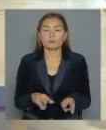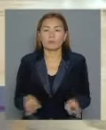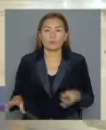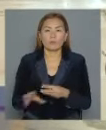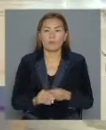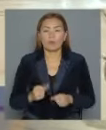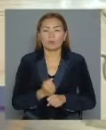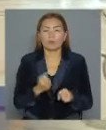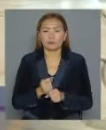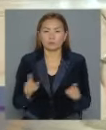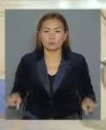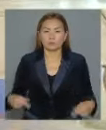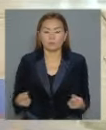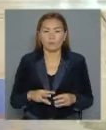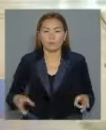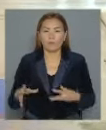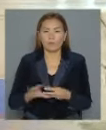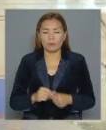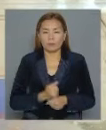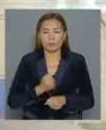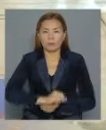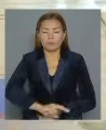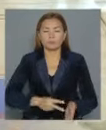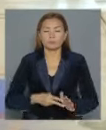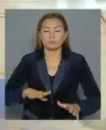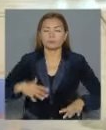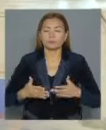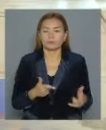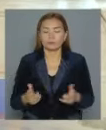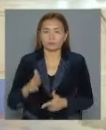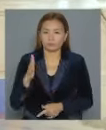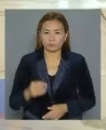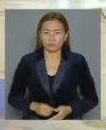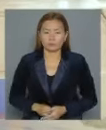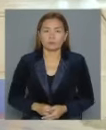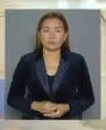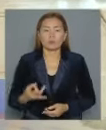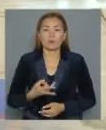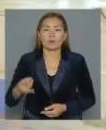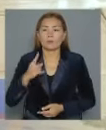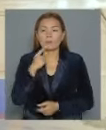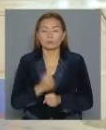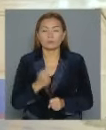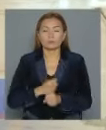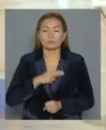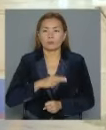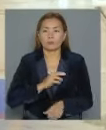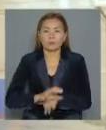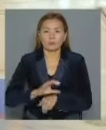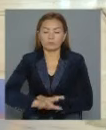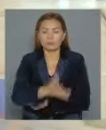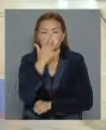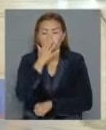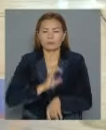министрлігімен, индустрия және инфрақұрылымдық даму министрлігімен кешенді жоба әзірлеуді жоспарлап отырмыз. Өңірде полипропилен өнімдерін шығарып, оны